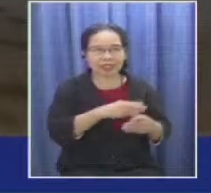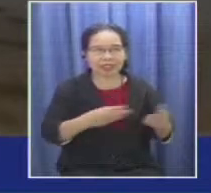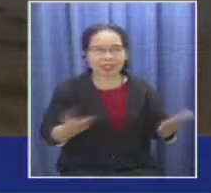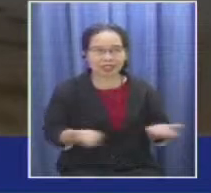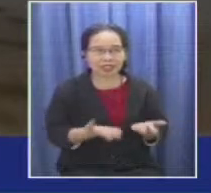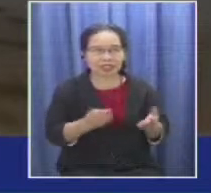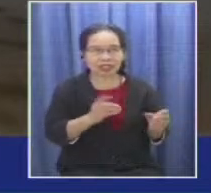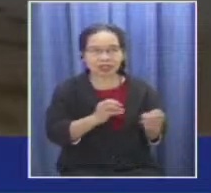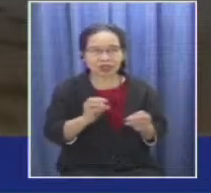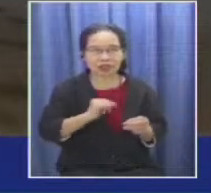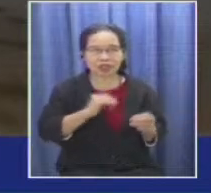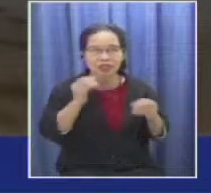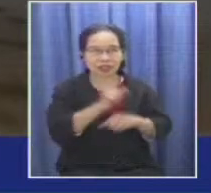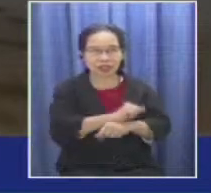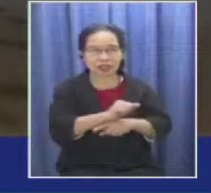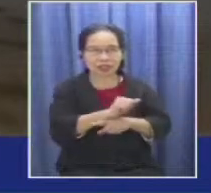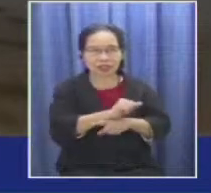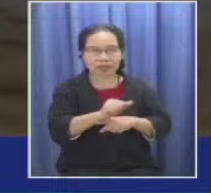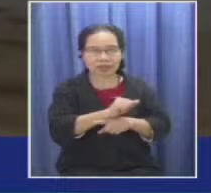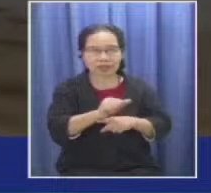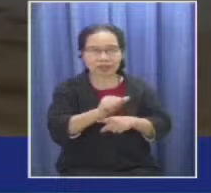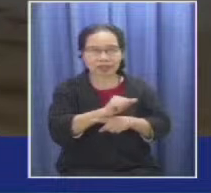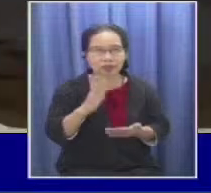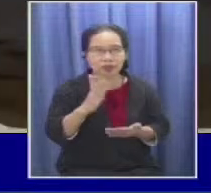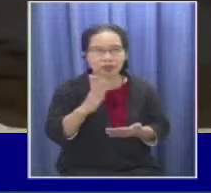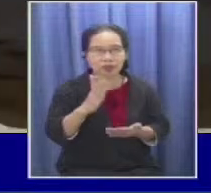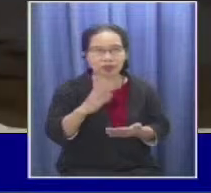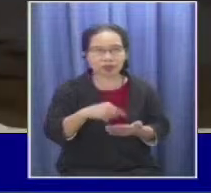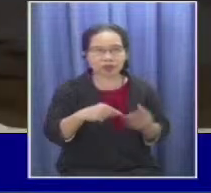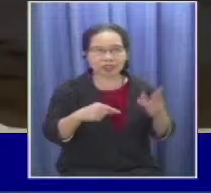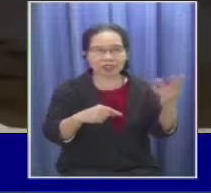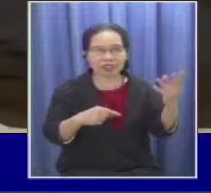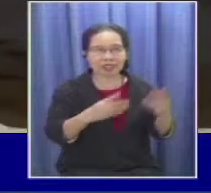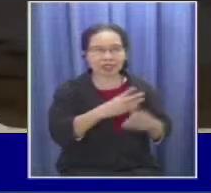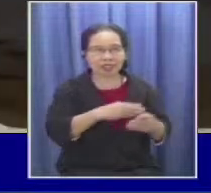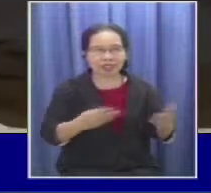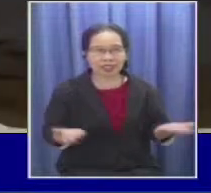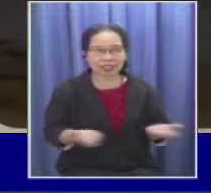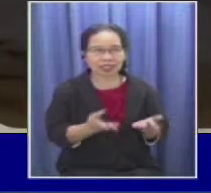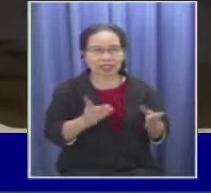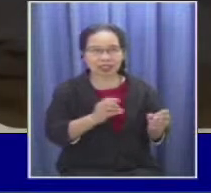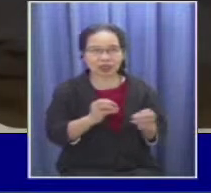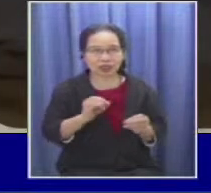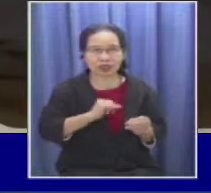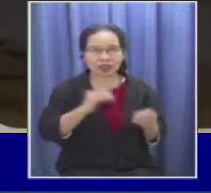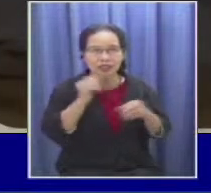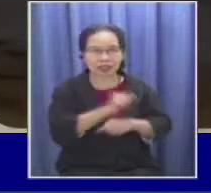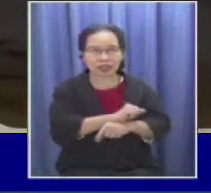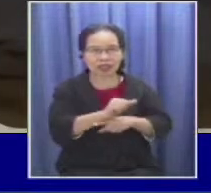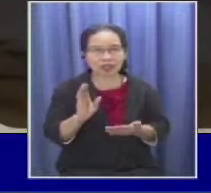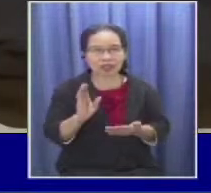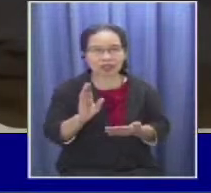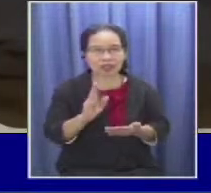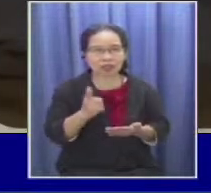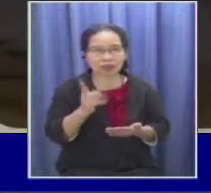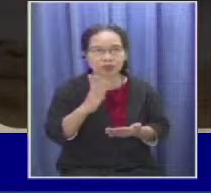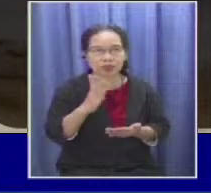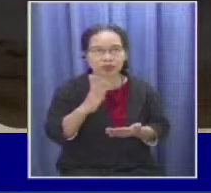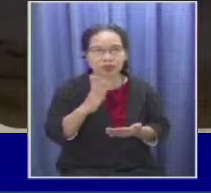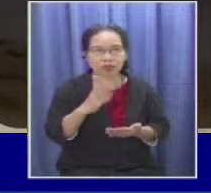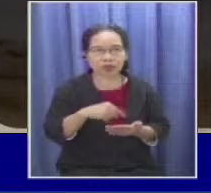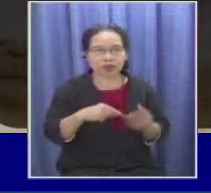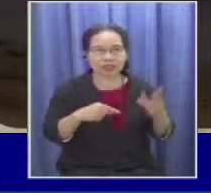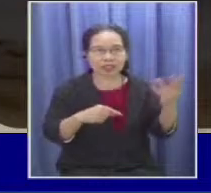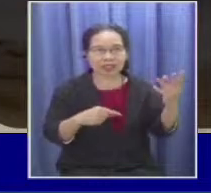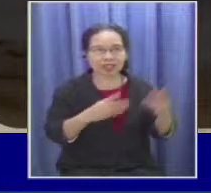sɛn muntie asomafo nnwuma tie de no 90 mudusia Acts 24 verse 16 na yemu